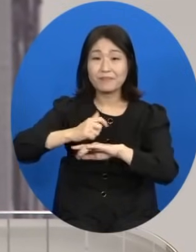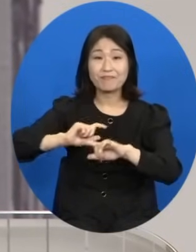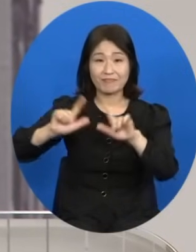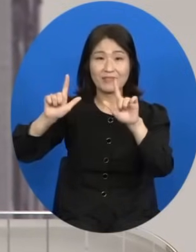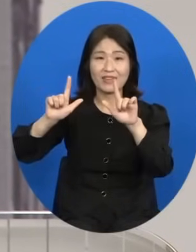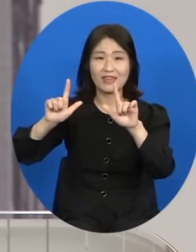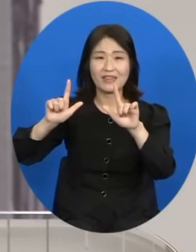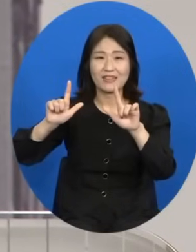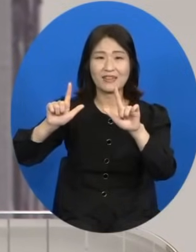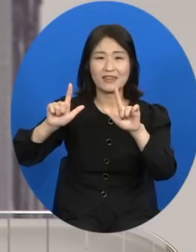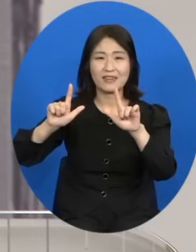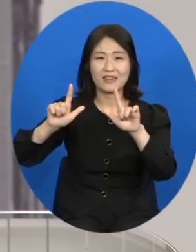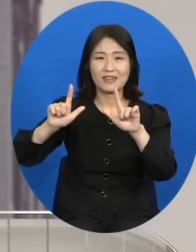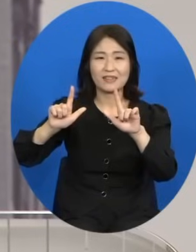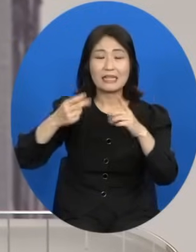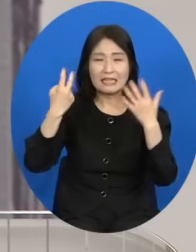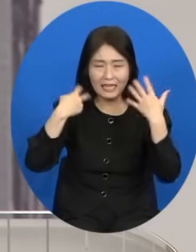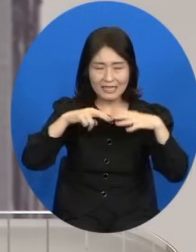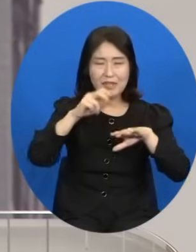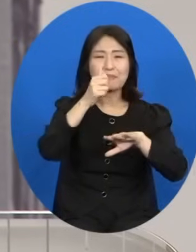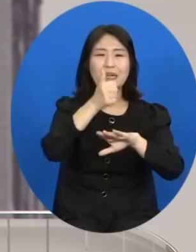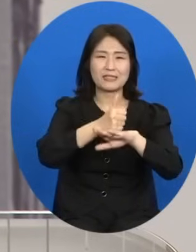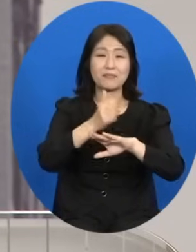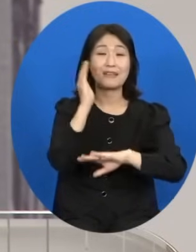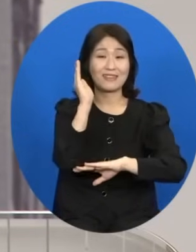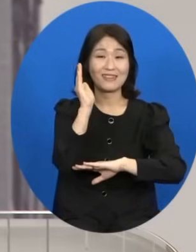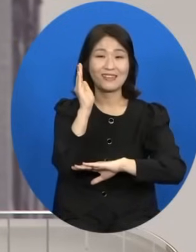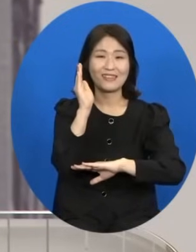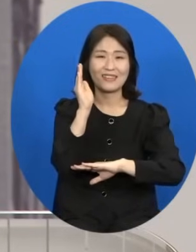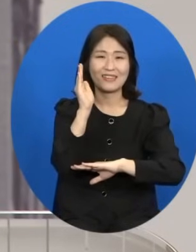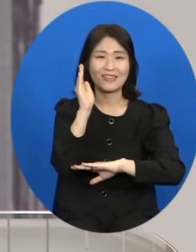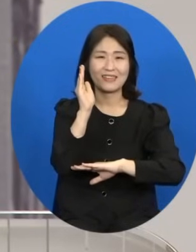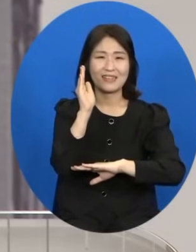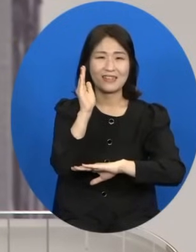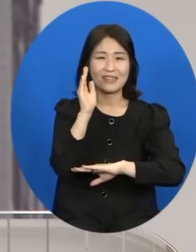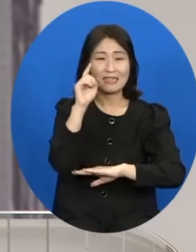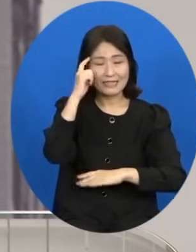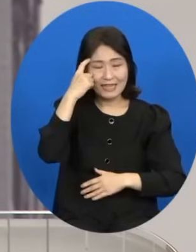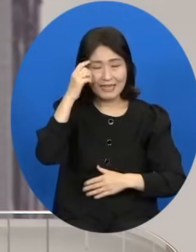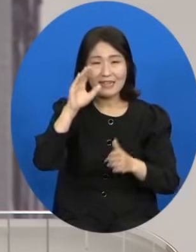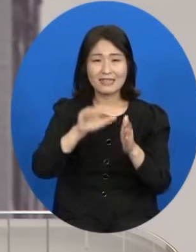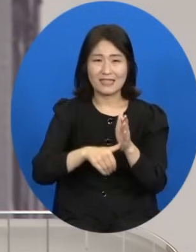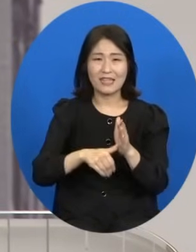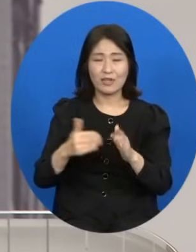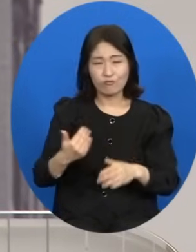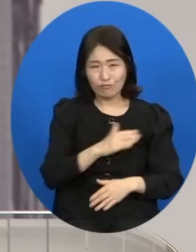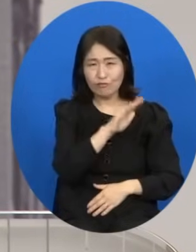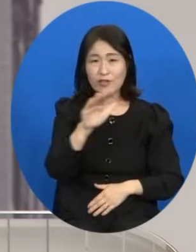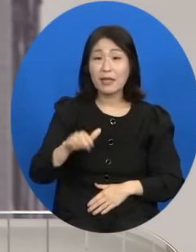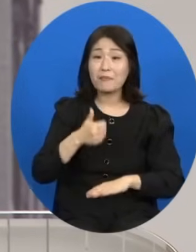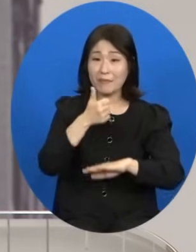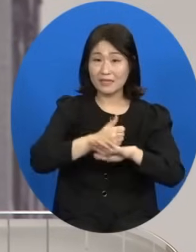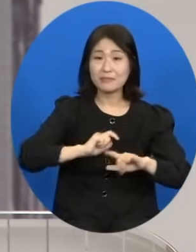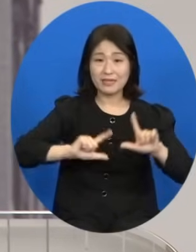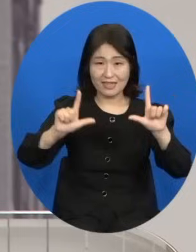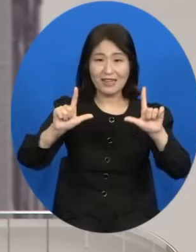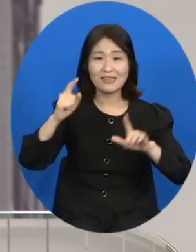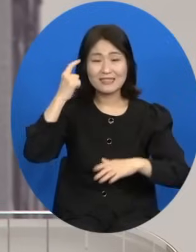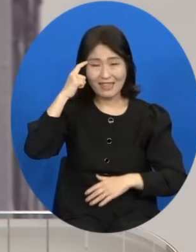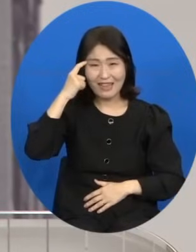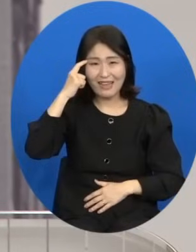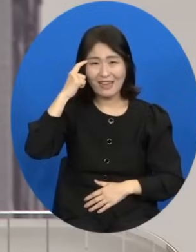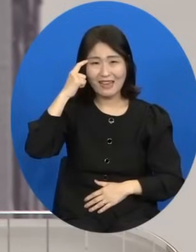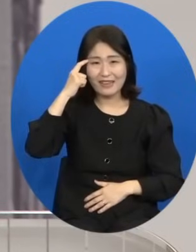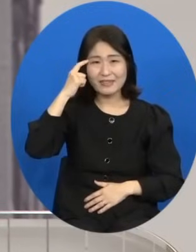장과 마지막 저를 상하면서 우리의 마지막를 생각하게 됩니다이 너무나 큰 은혜요